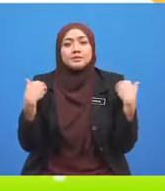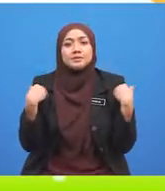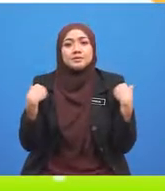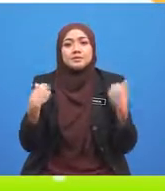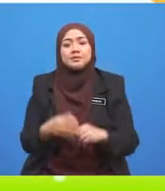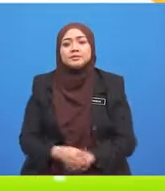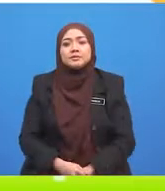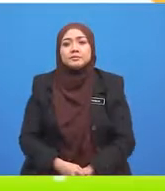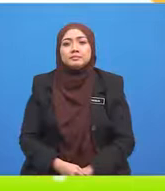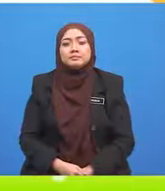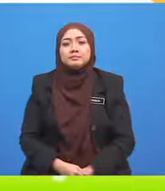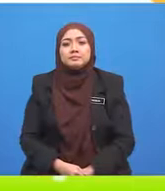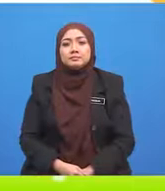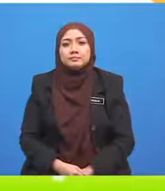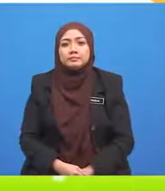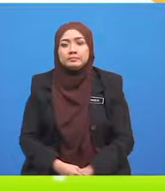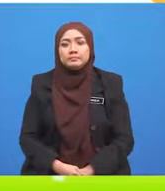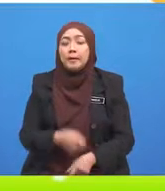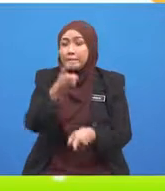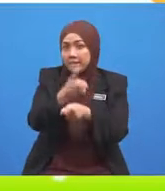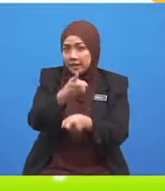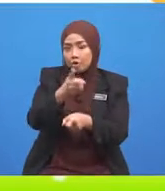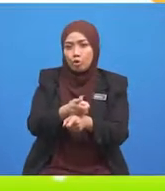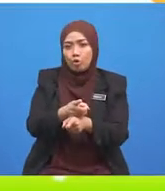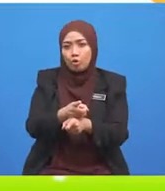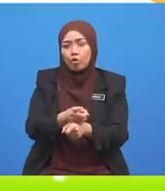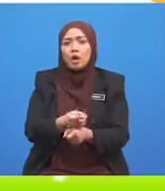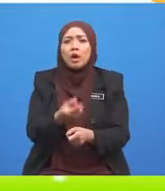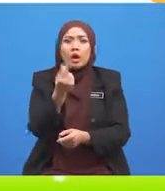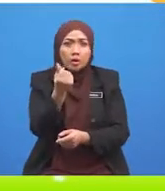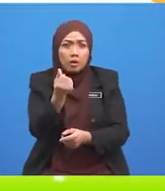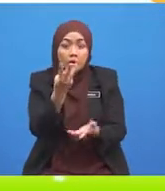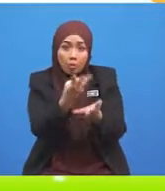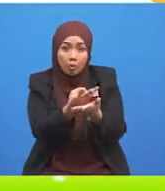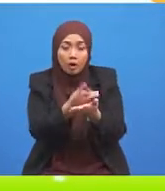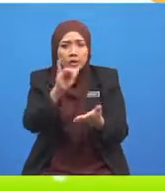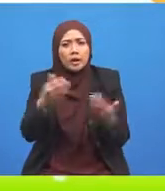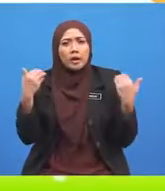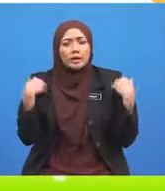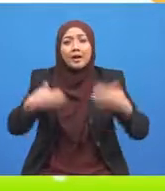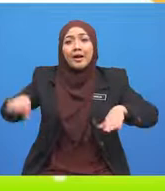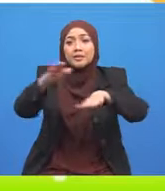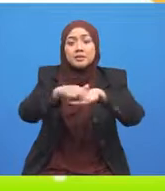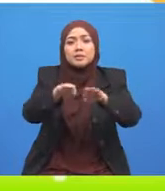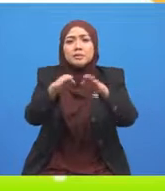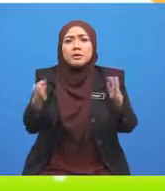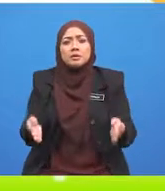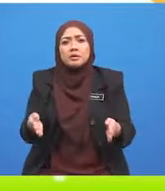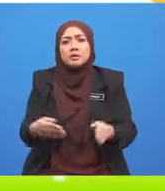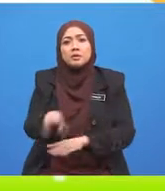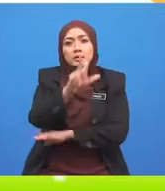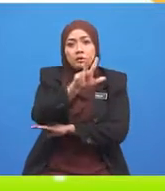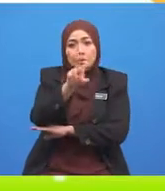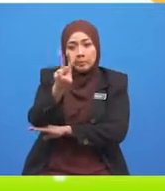Aha, bijaknya. Betul, duit yang ada di atas meja ini ialah